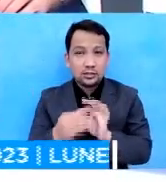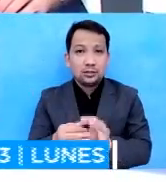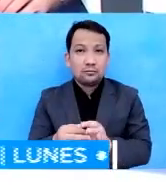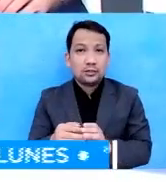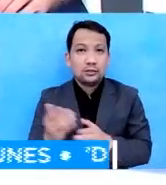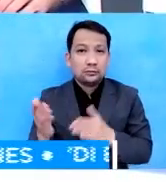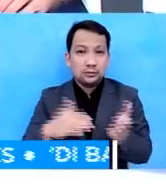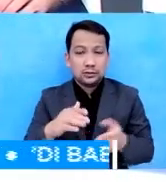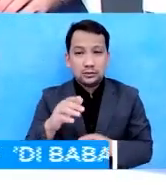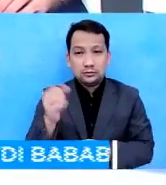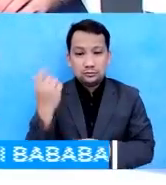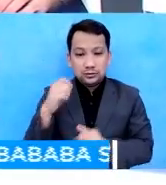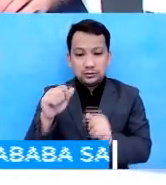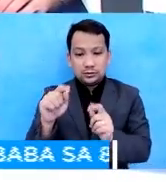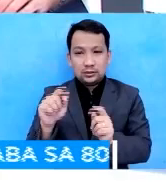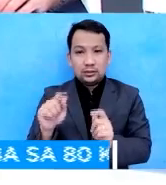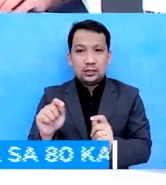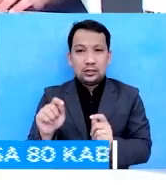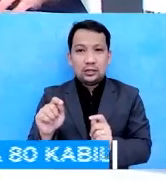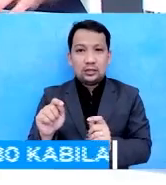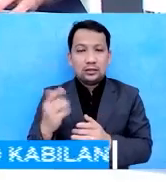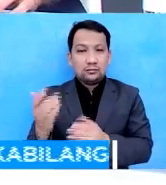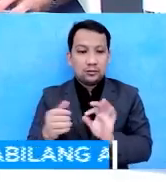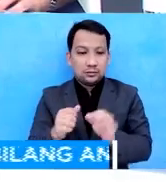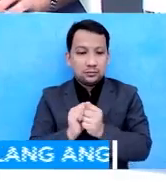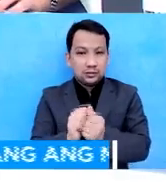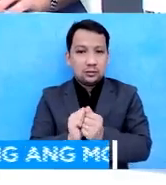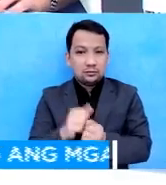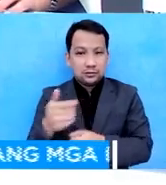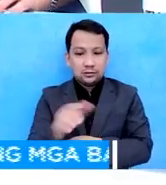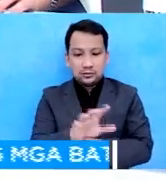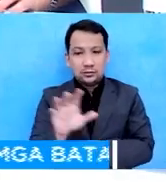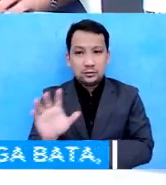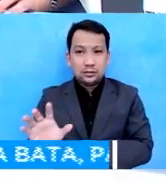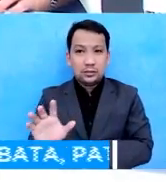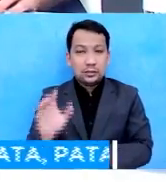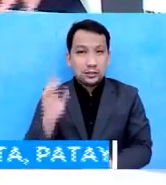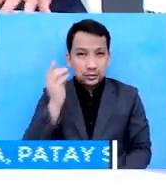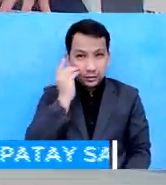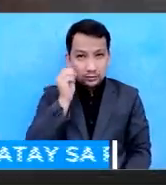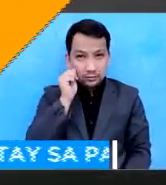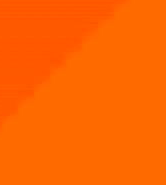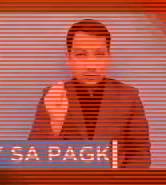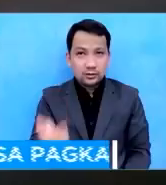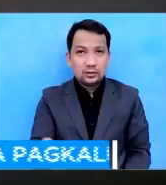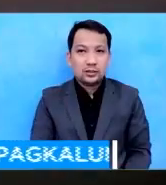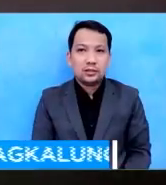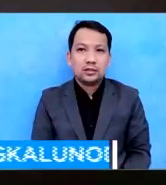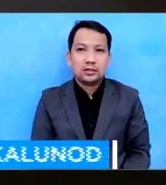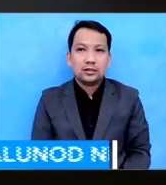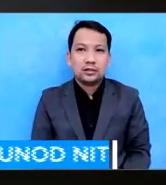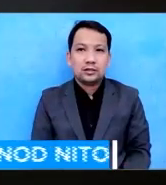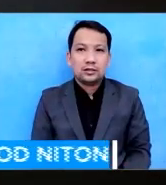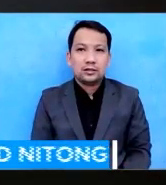raw ang kanyang mag-ina bago ang trahedya. Nasa frontline ng balitang yan si Dave Abuel.